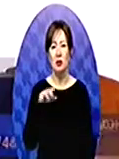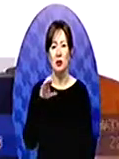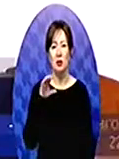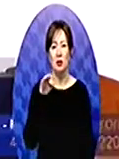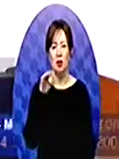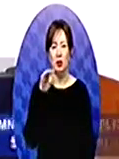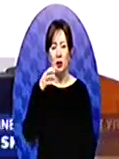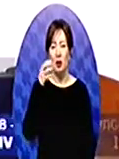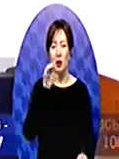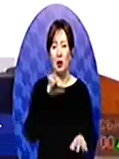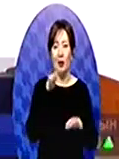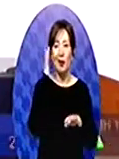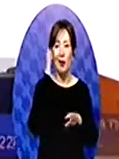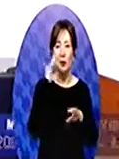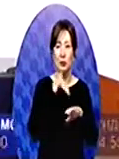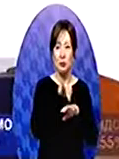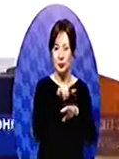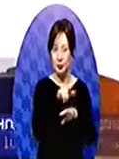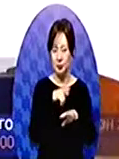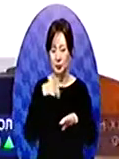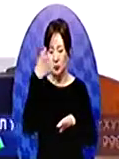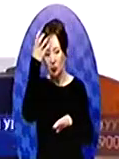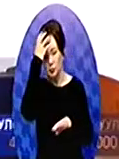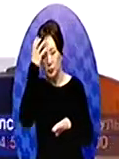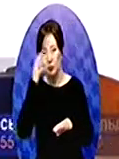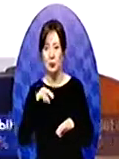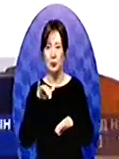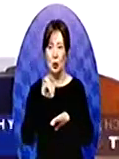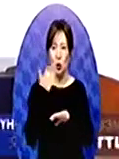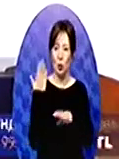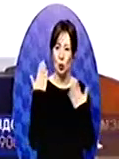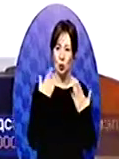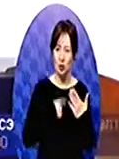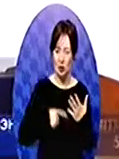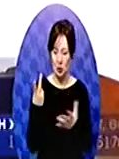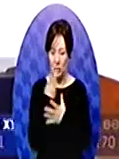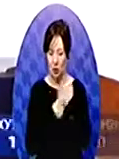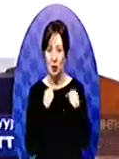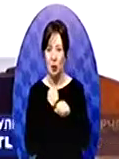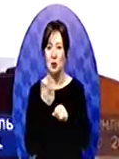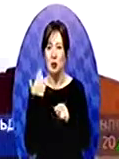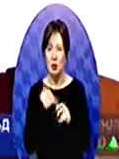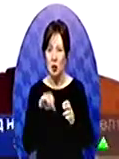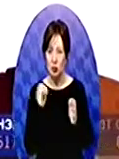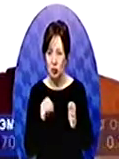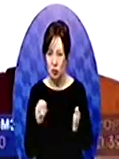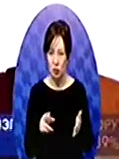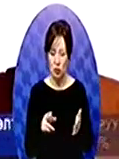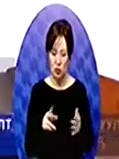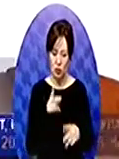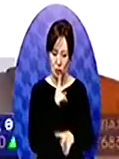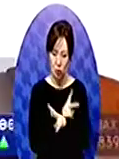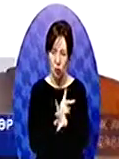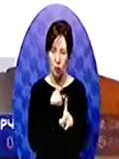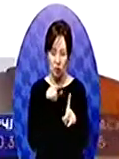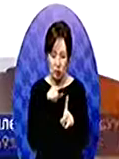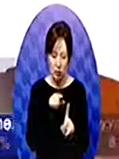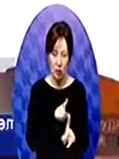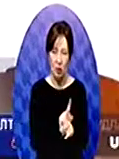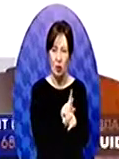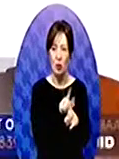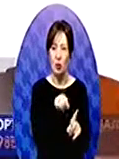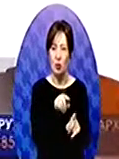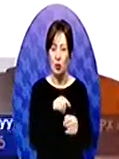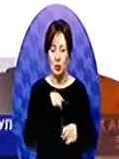парламент хоёр бас нэг хамтарч нийгмээр ажиллах ёстой. Мөр мөрөө хөөгөө явах төр чинь тийм бол парламентын засд бол үнэхээр